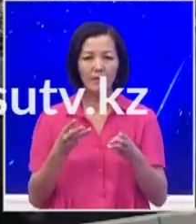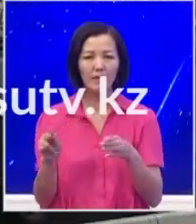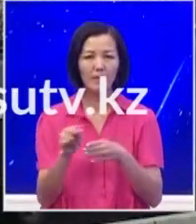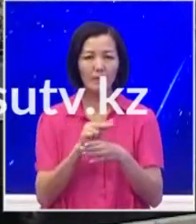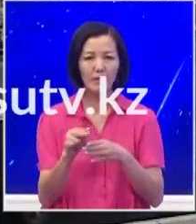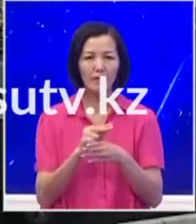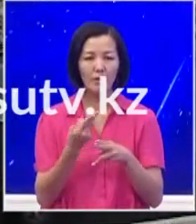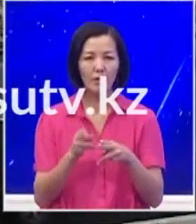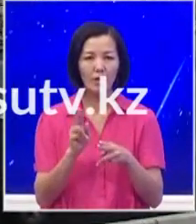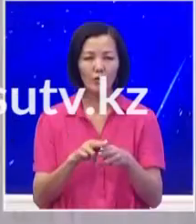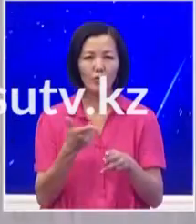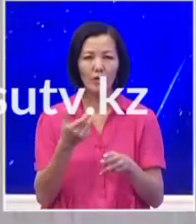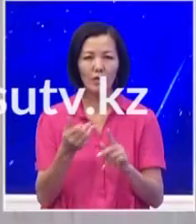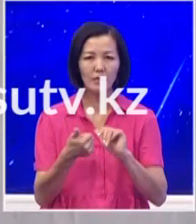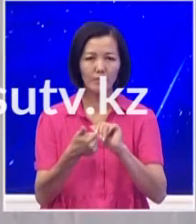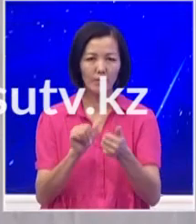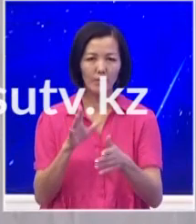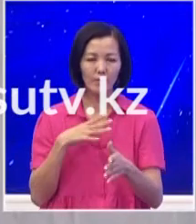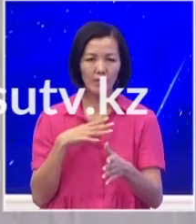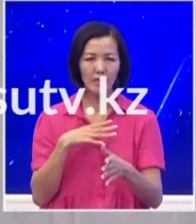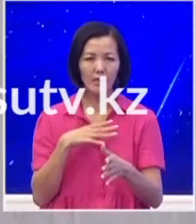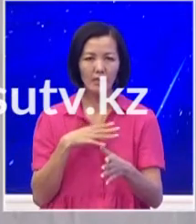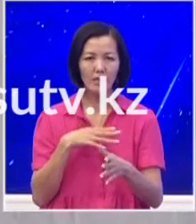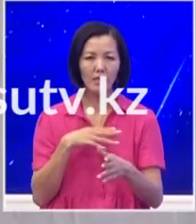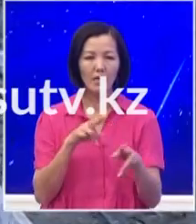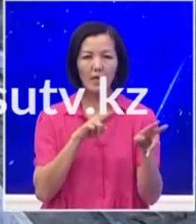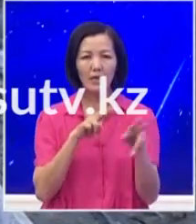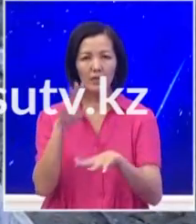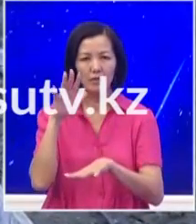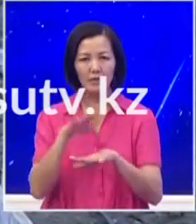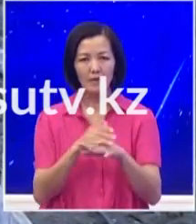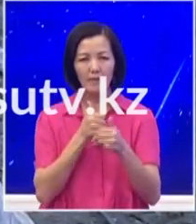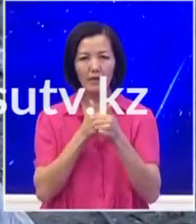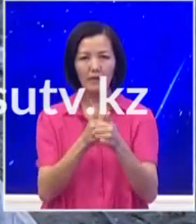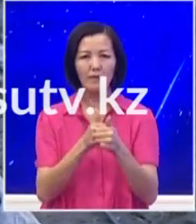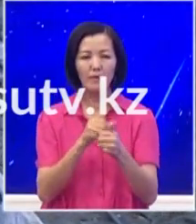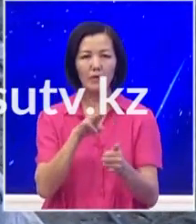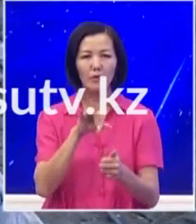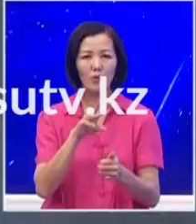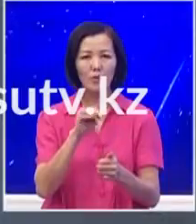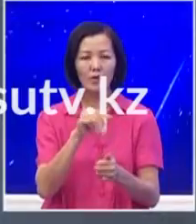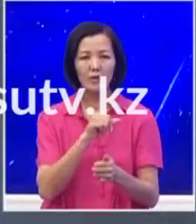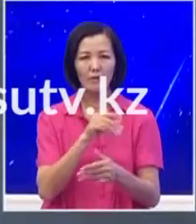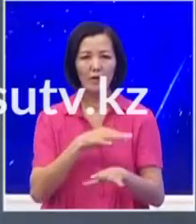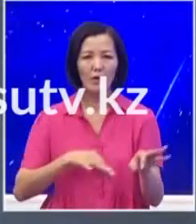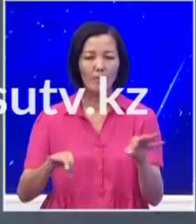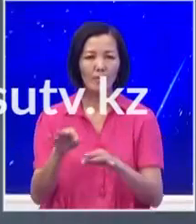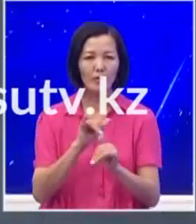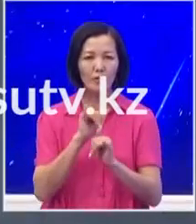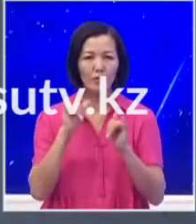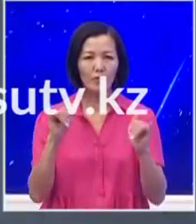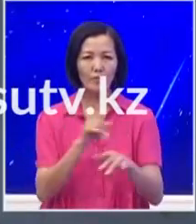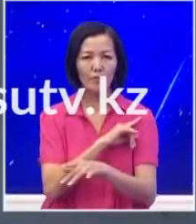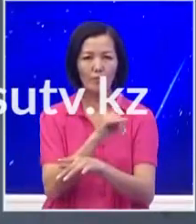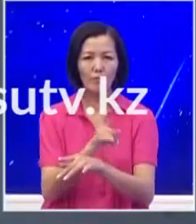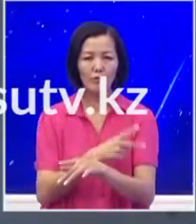будут работать на голубом топливе. Ход строительных работ контролирует заместитель акима области Лизат Турлашев. Суть проектов –